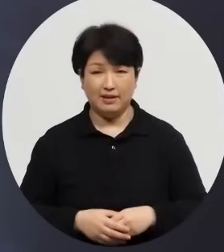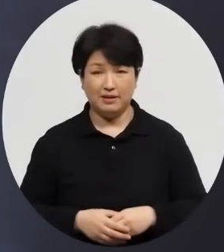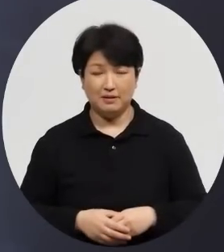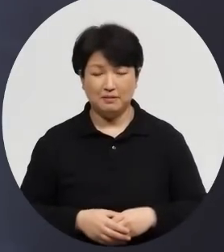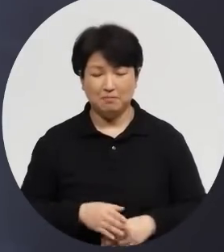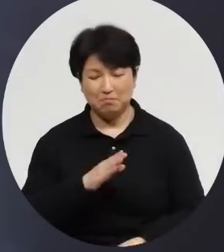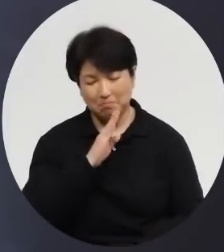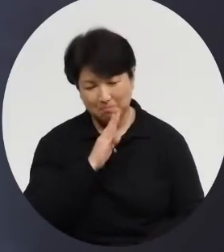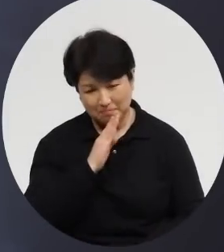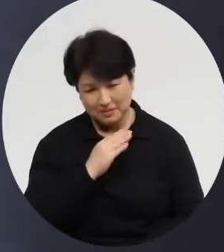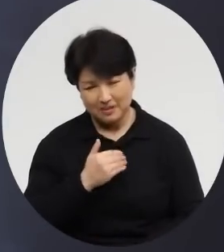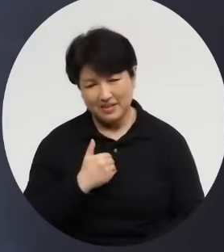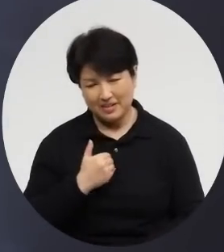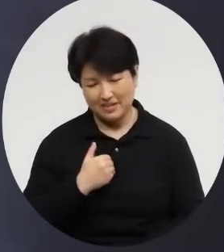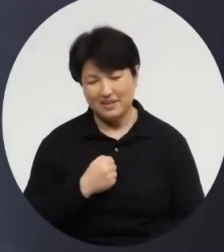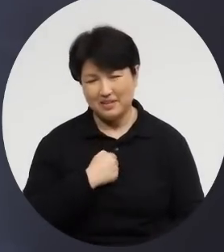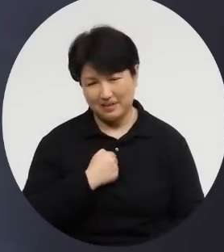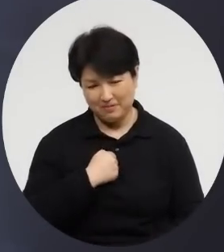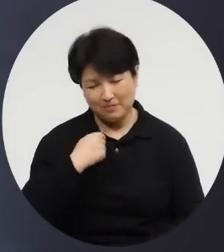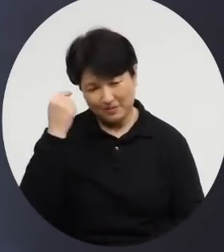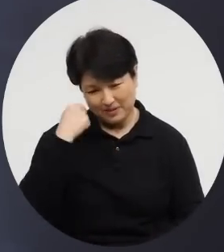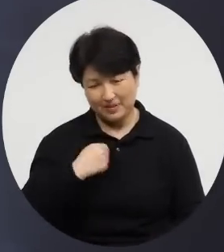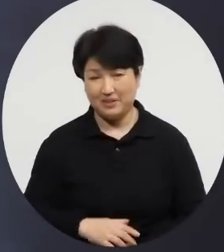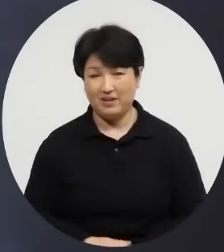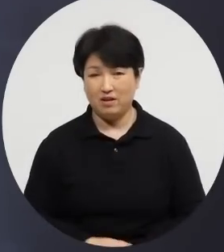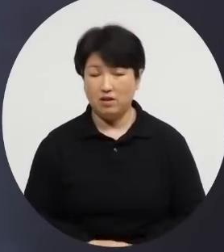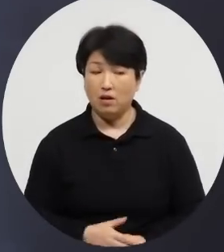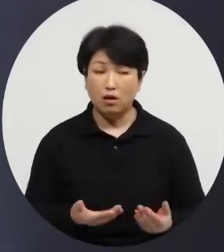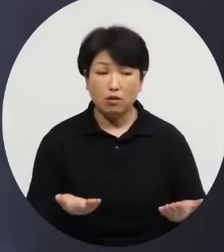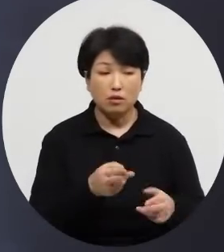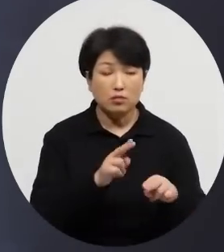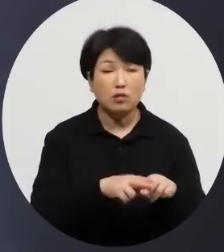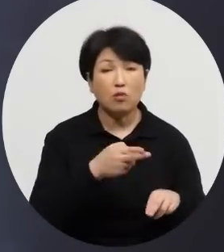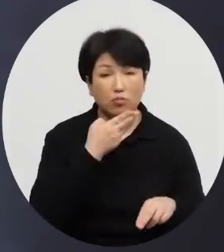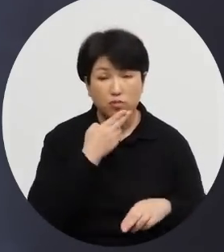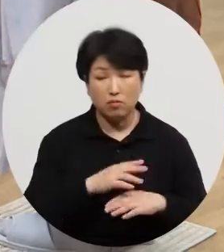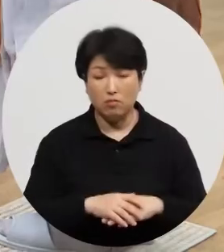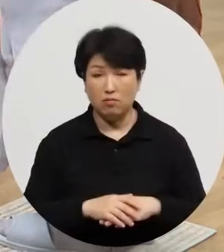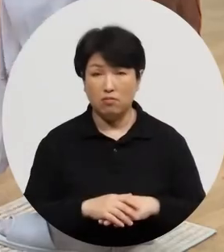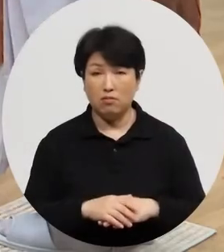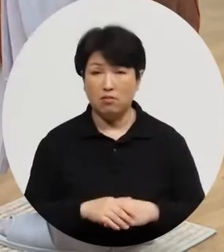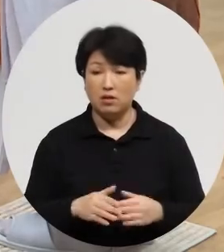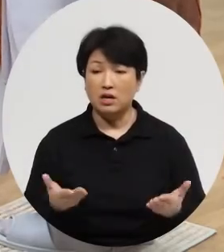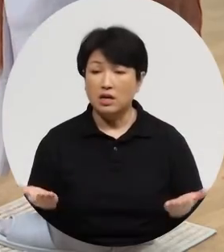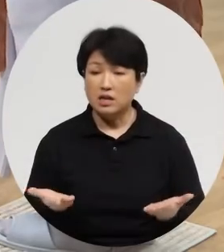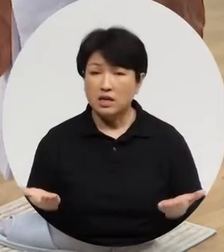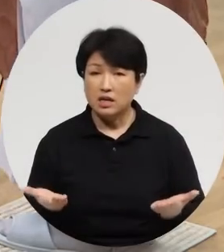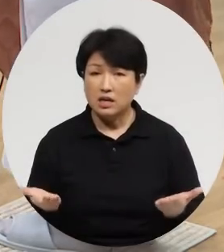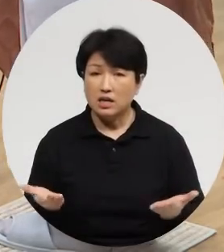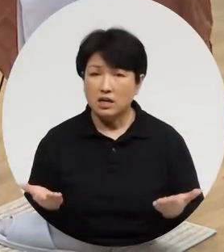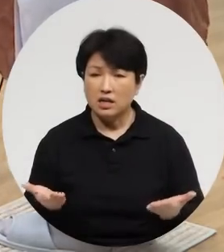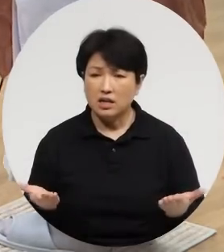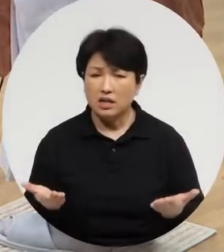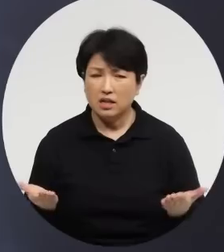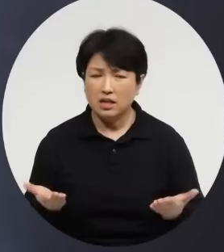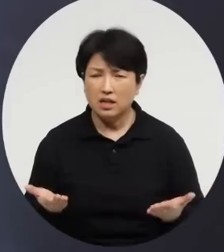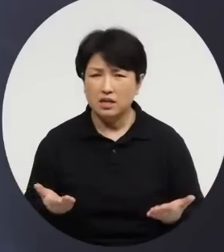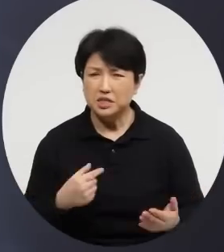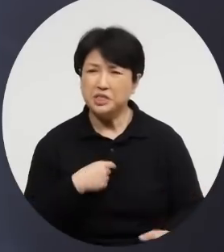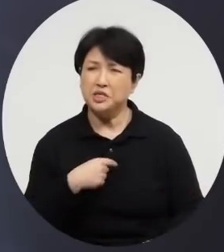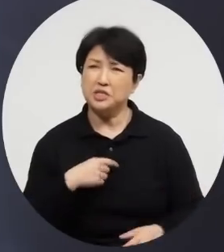그러니까요. 제가 답답하더라고요. 아, 일자리가 없는데 일을 안 하려는 사람을 보면 답답하지